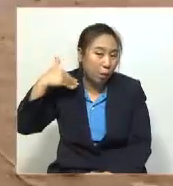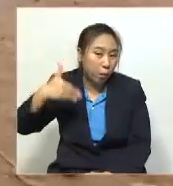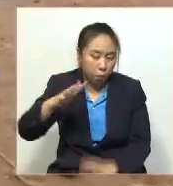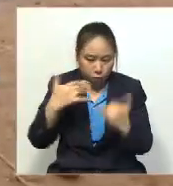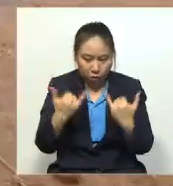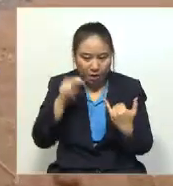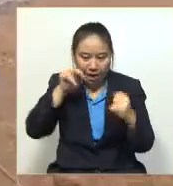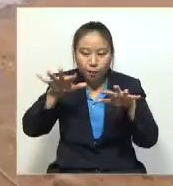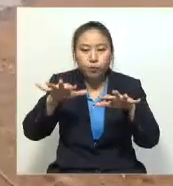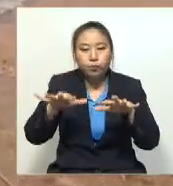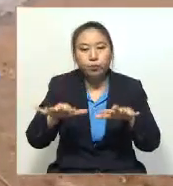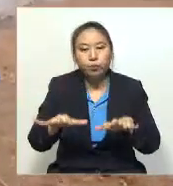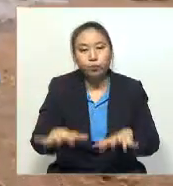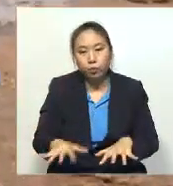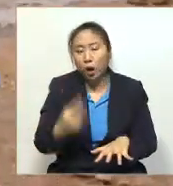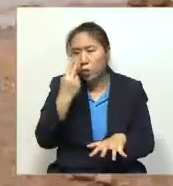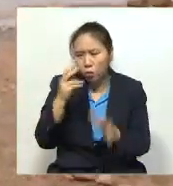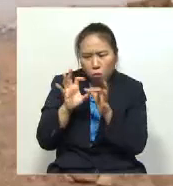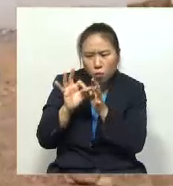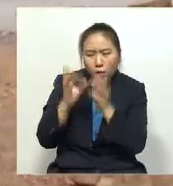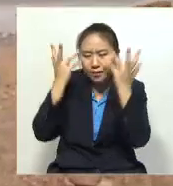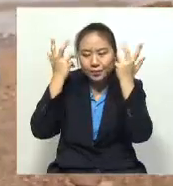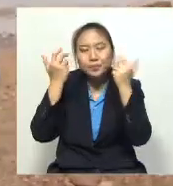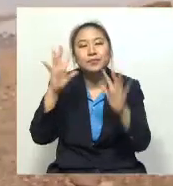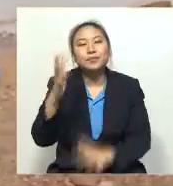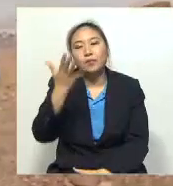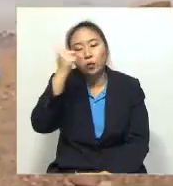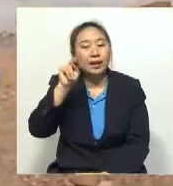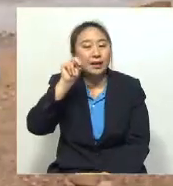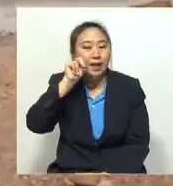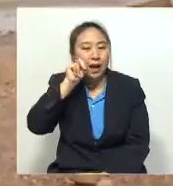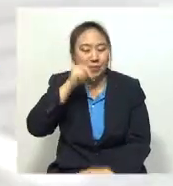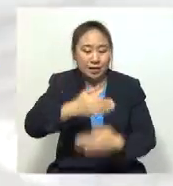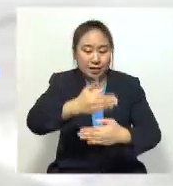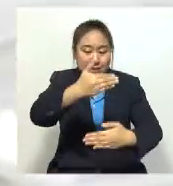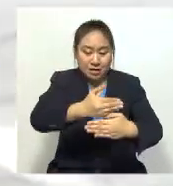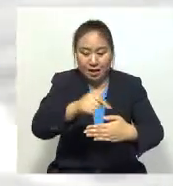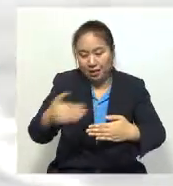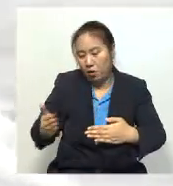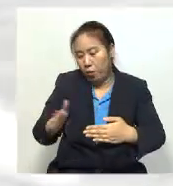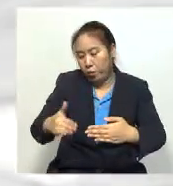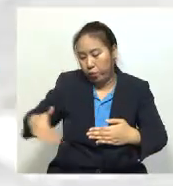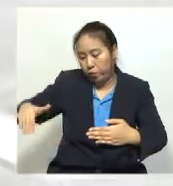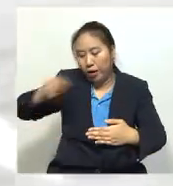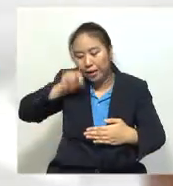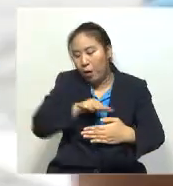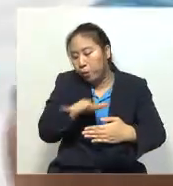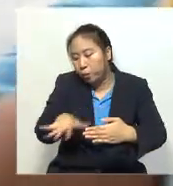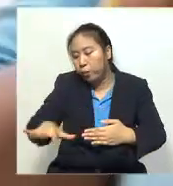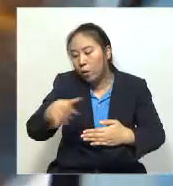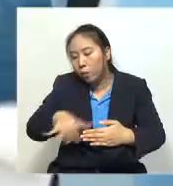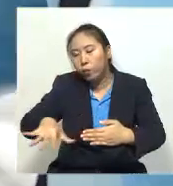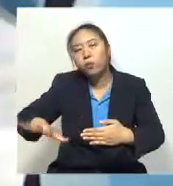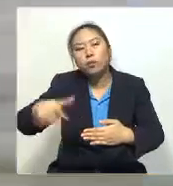ถานการณ์ก็ยังไม่น่าเป็นกังวลเท่าไหร่เพราะว่าการที่น้ำไหลออกจากสปินเวย์แบบนี้ก็ยังถือว่าเป็นวิถีชีวิตของ